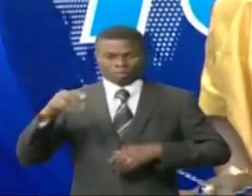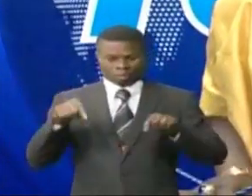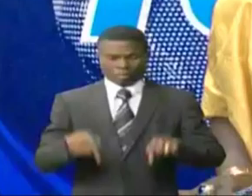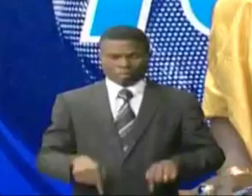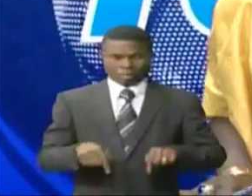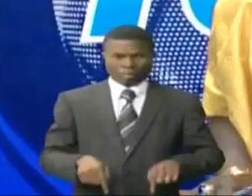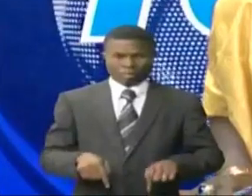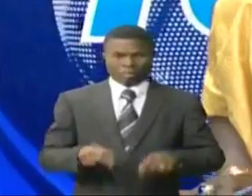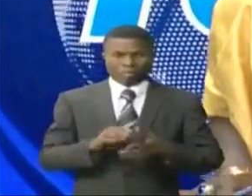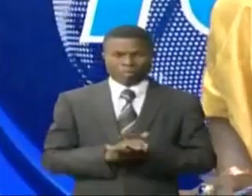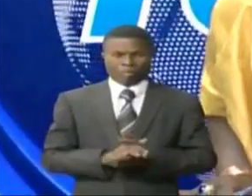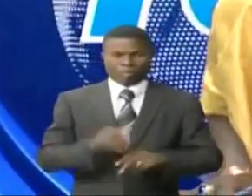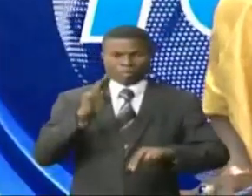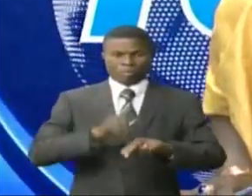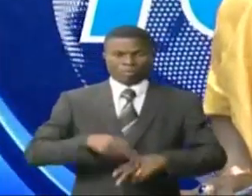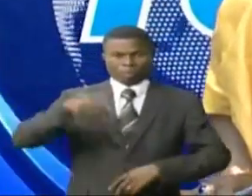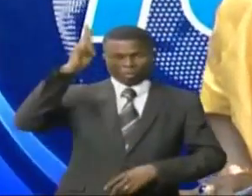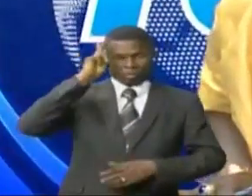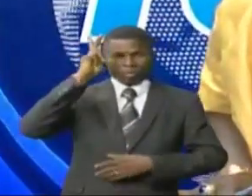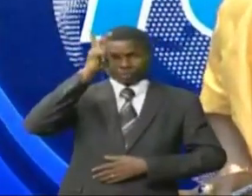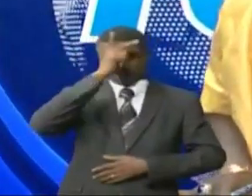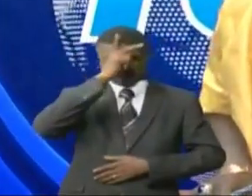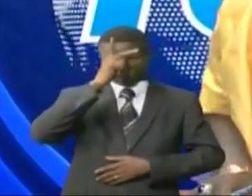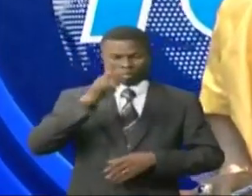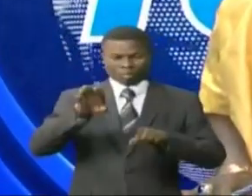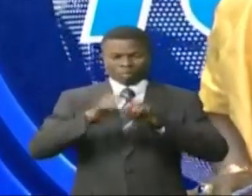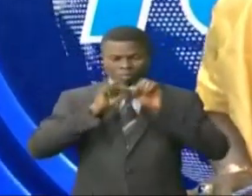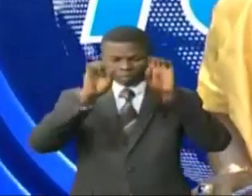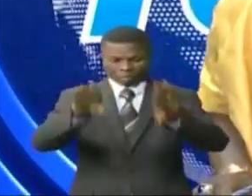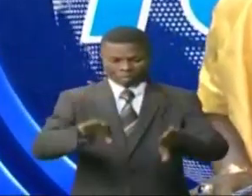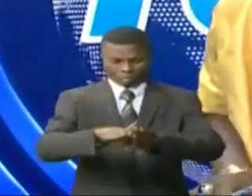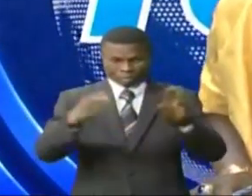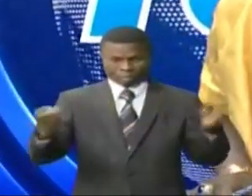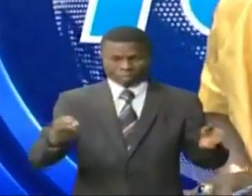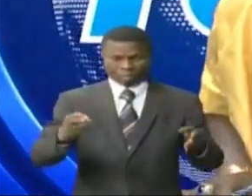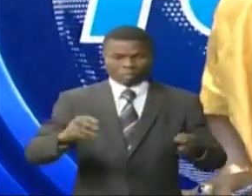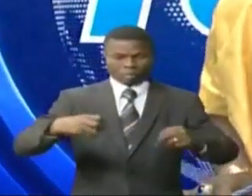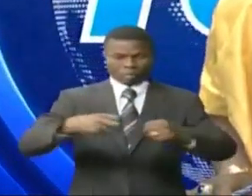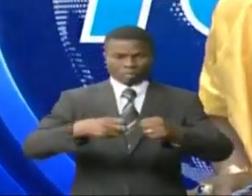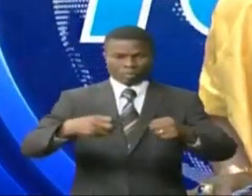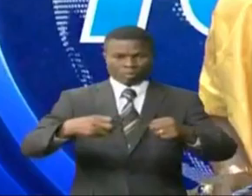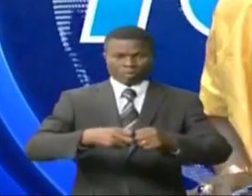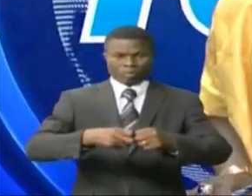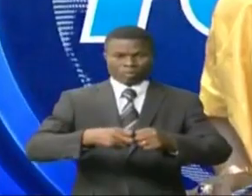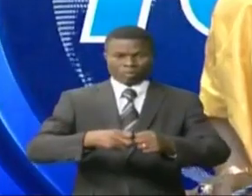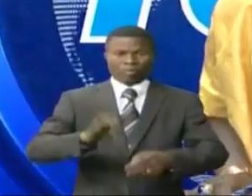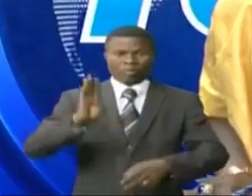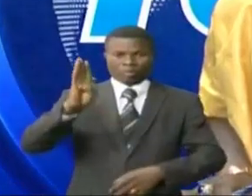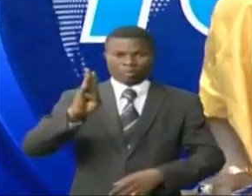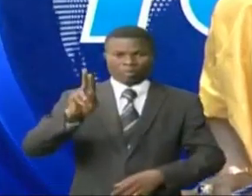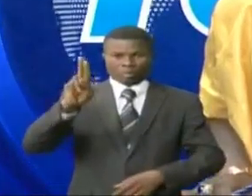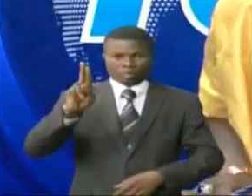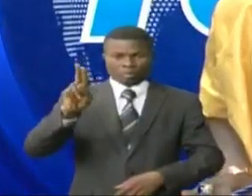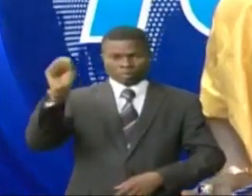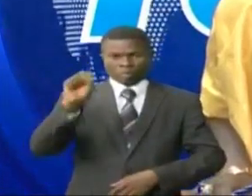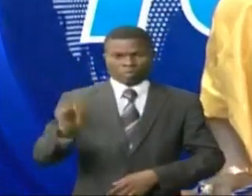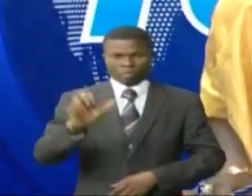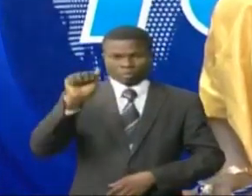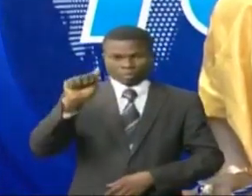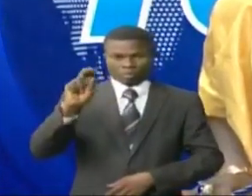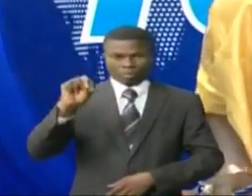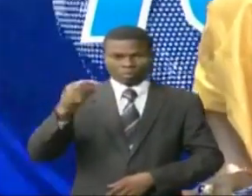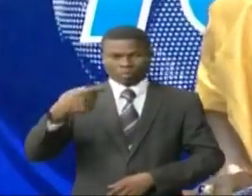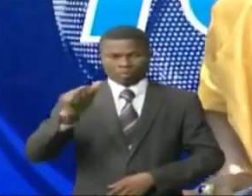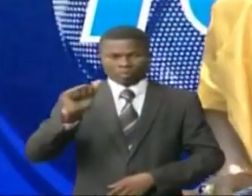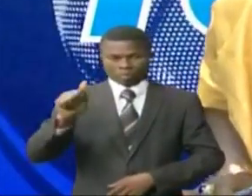séjour dans le Haut-Katanga a inauguré aujourd'hui la centrale électrique de Busanga dans le Lualaba. Hier